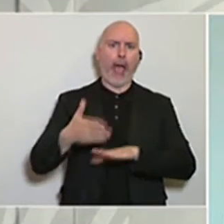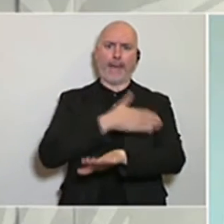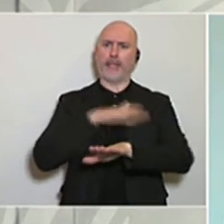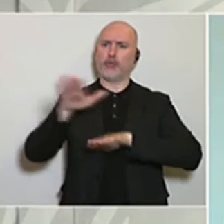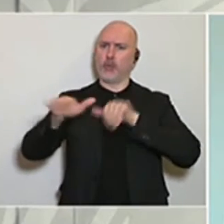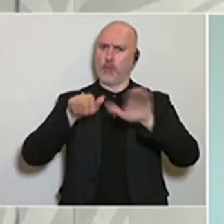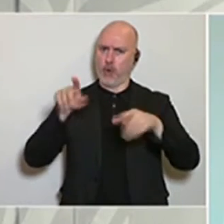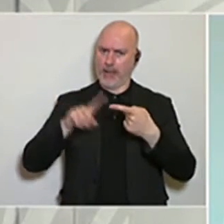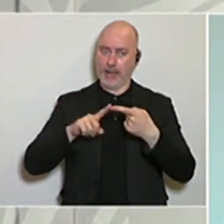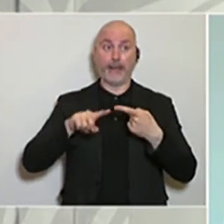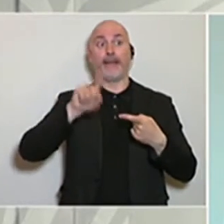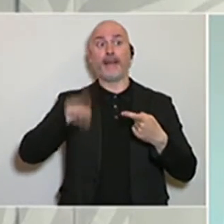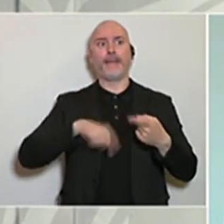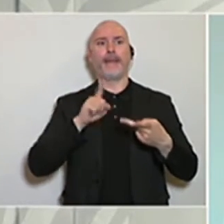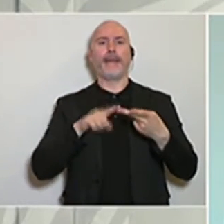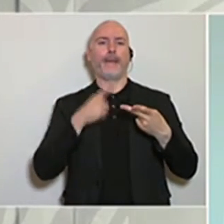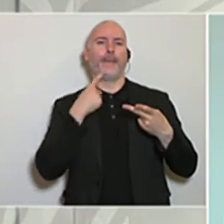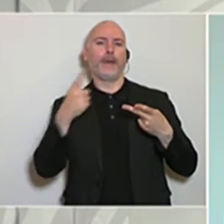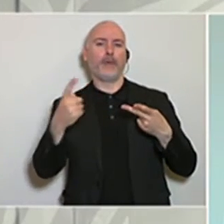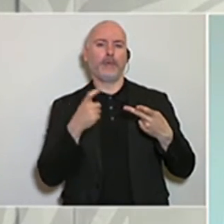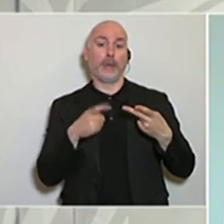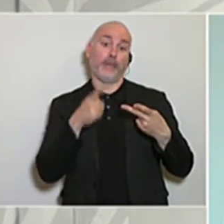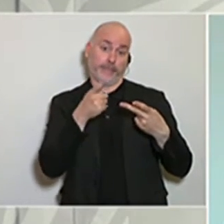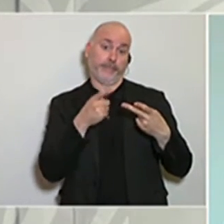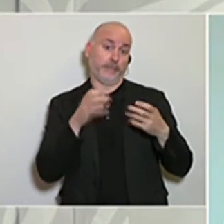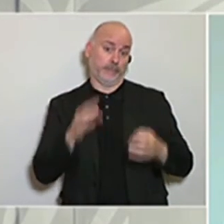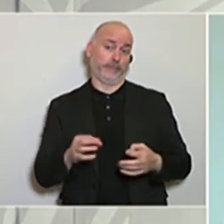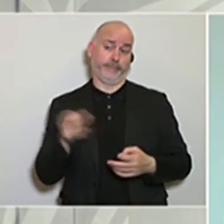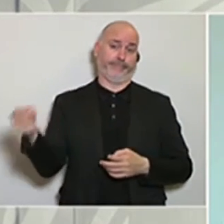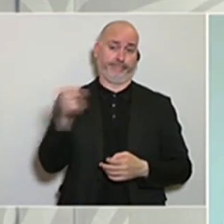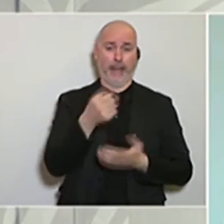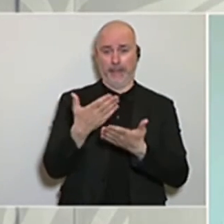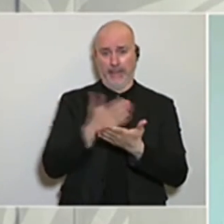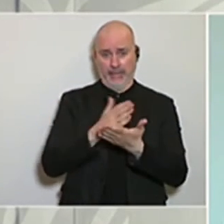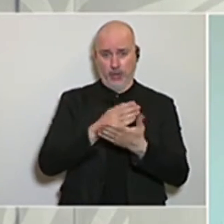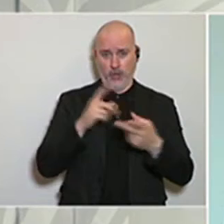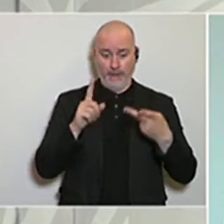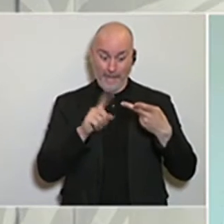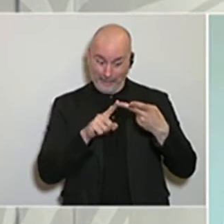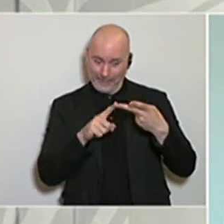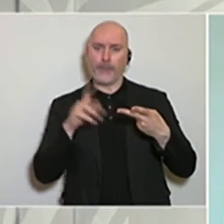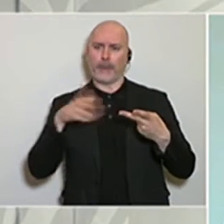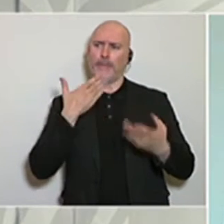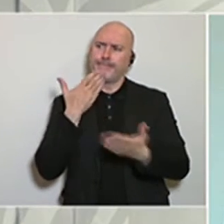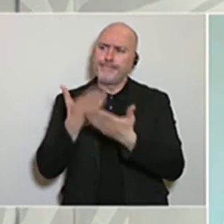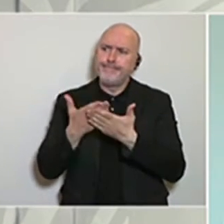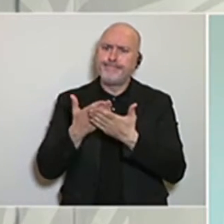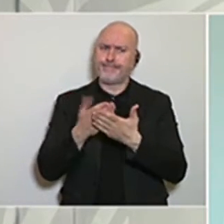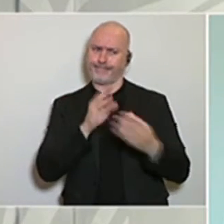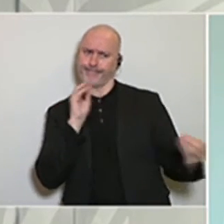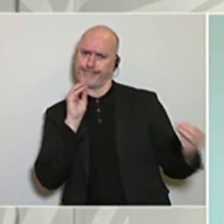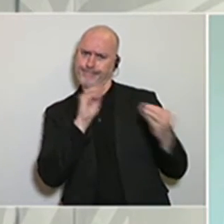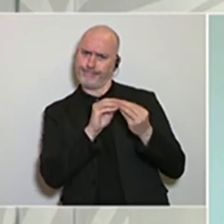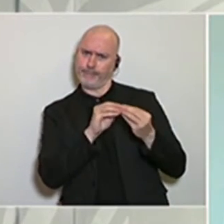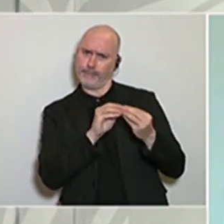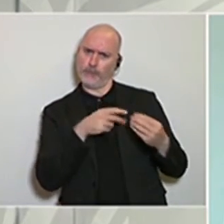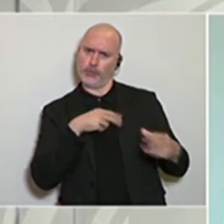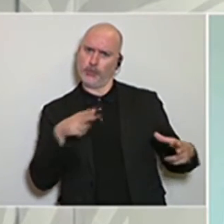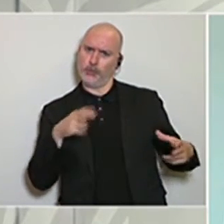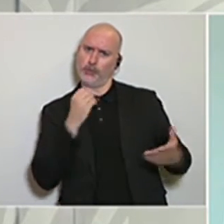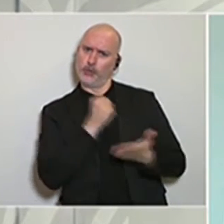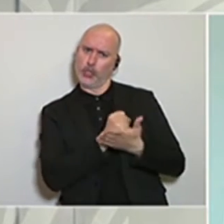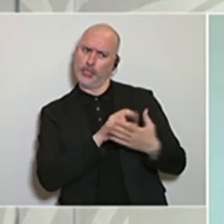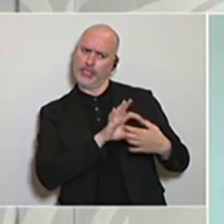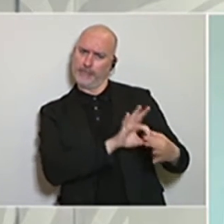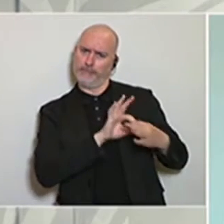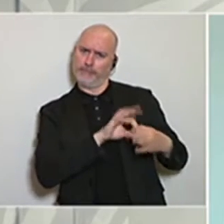abans? I una segona pregunta, insistint en la figura del relator, és una petició compartida pels dos socis del govern? I, d'altra